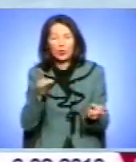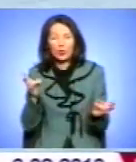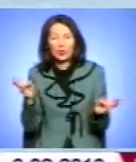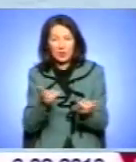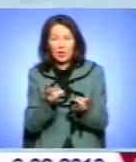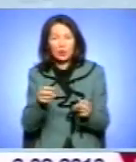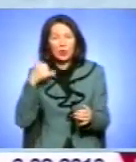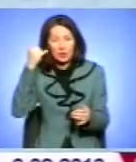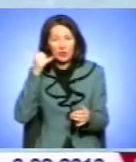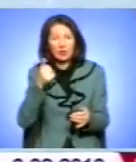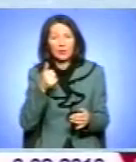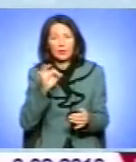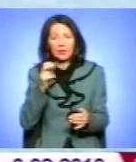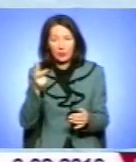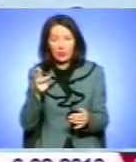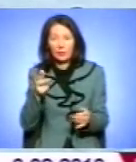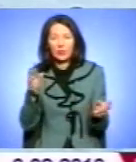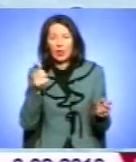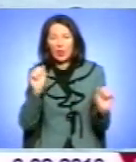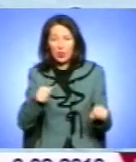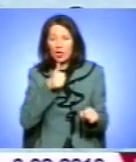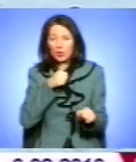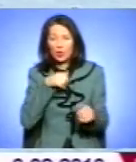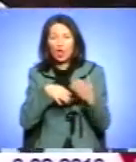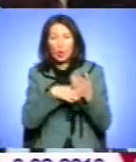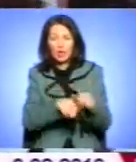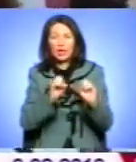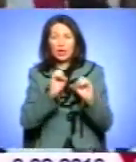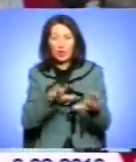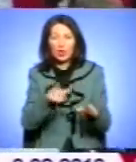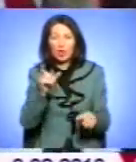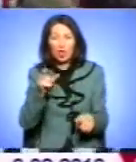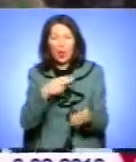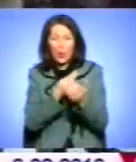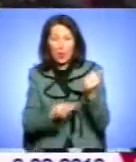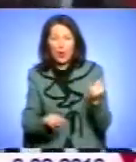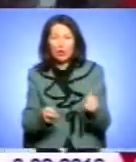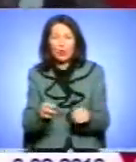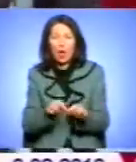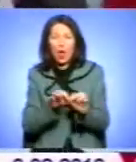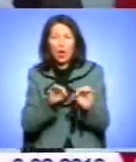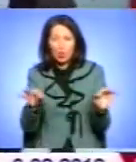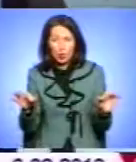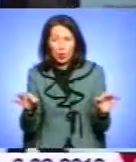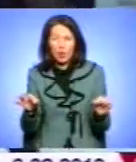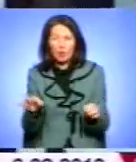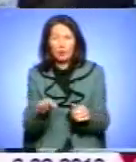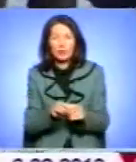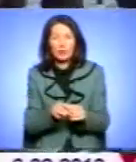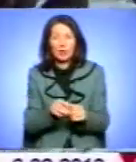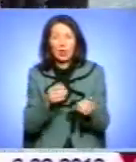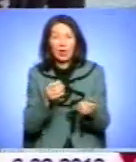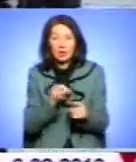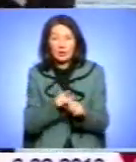спробувати допомогти, кинувши потопаючому мотузку чи дошку. Ось і пожежні машини, тільки їх призначення цього разу